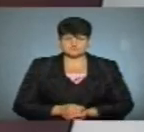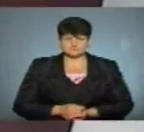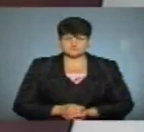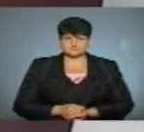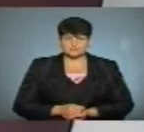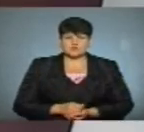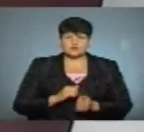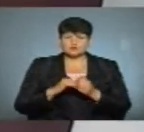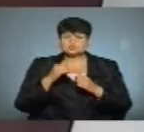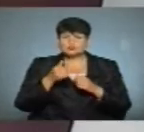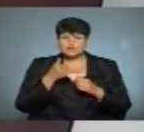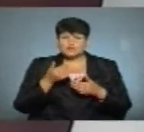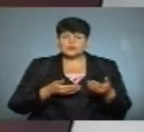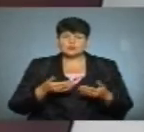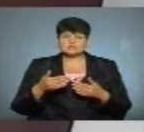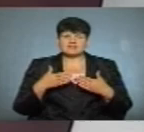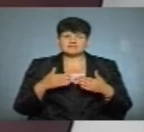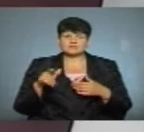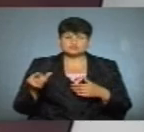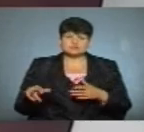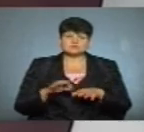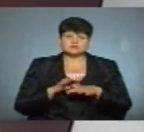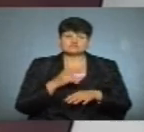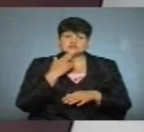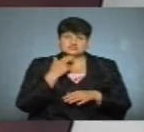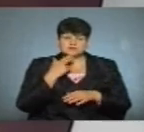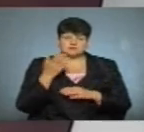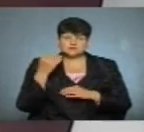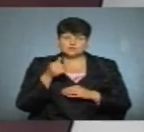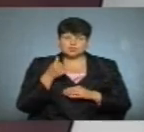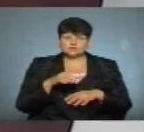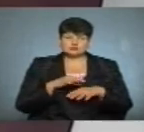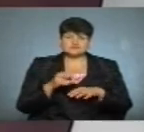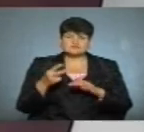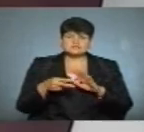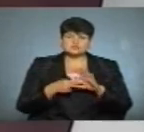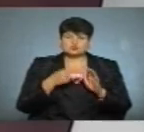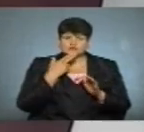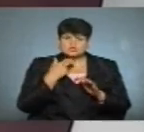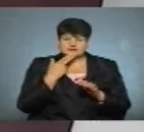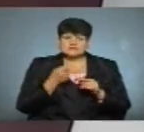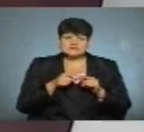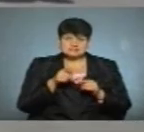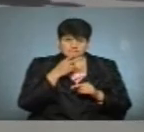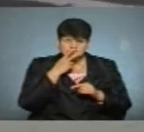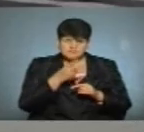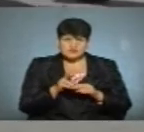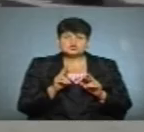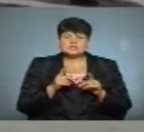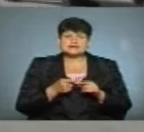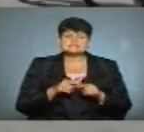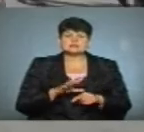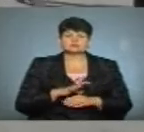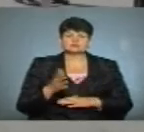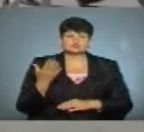Нагадаю, щорічно хода випускників відбувається у червні. Минулого року парад провели 27 червня. На цих кадрах ви бачите, як це